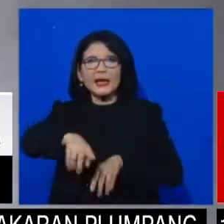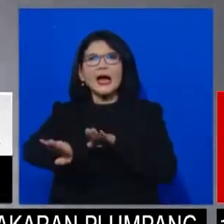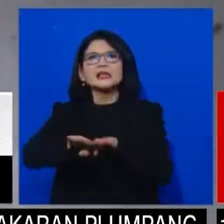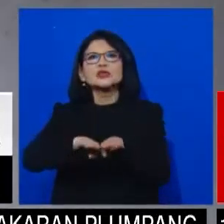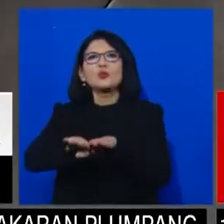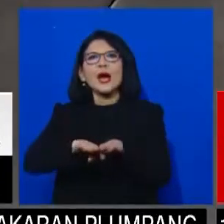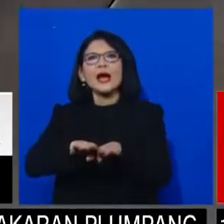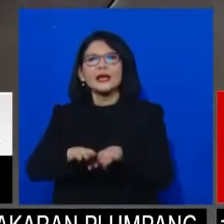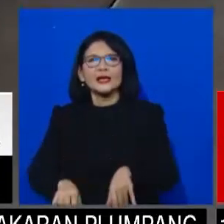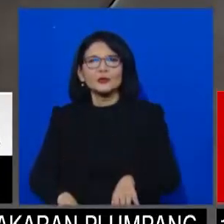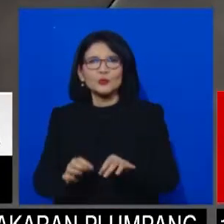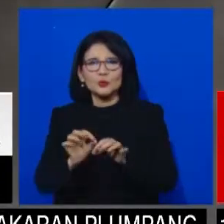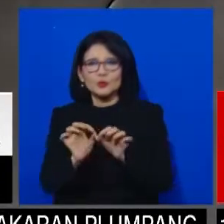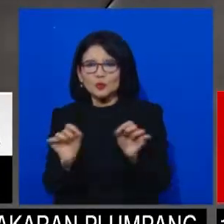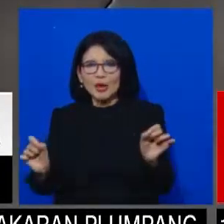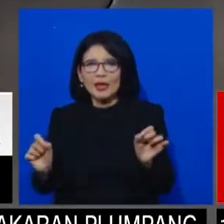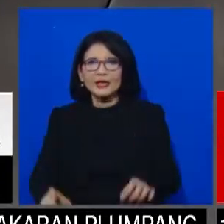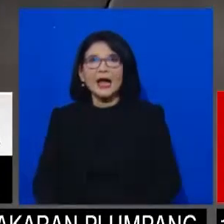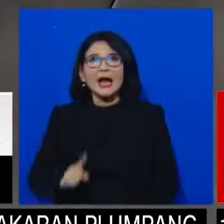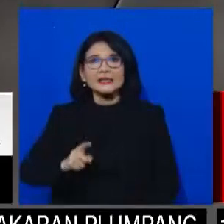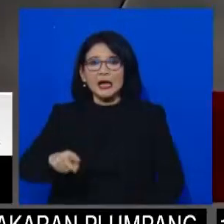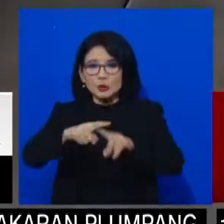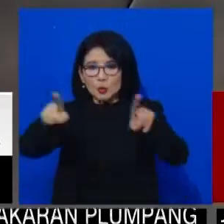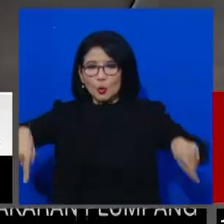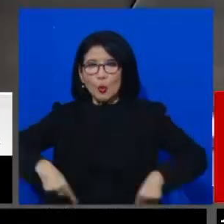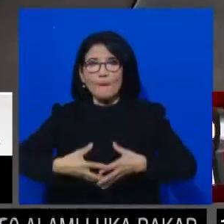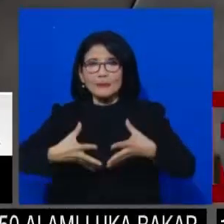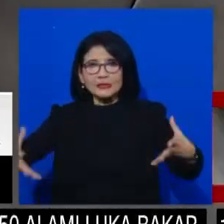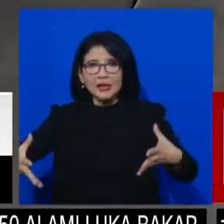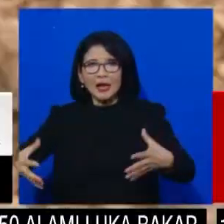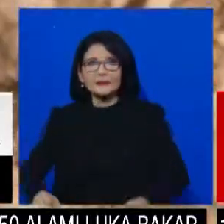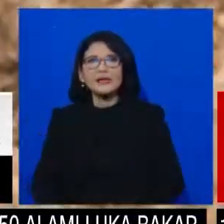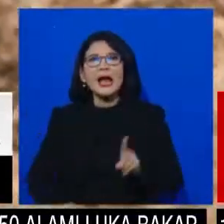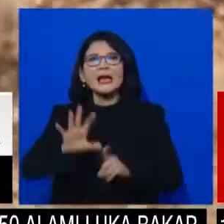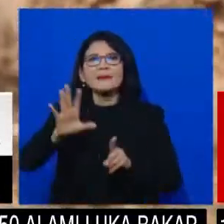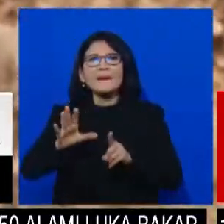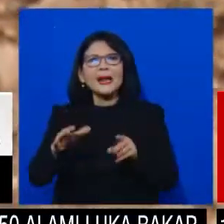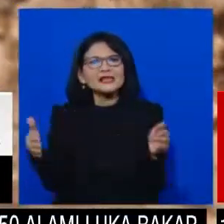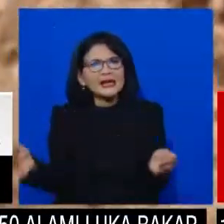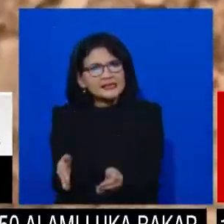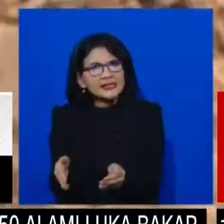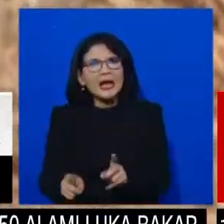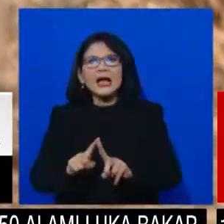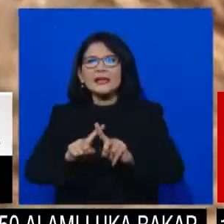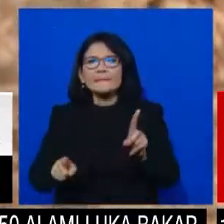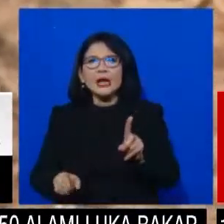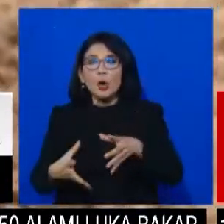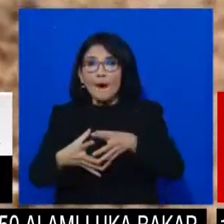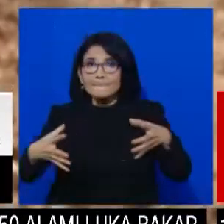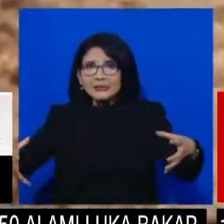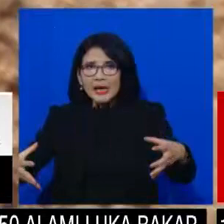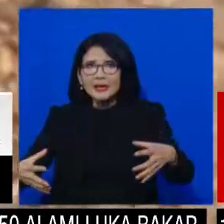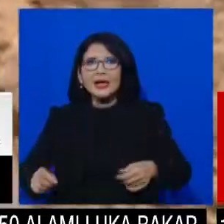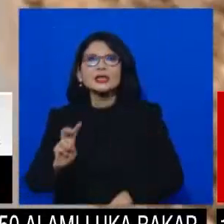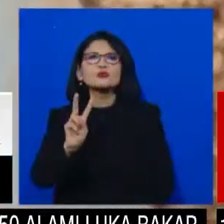dikehendaki. Satu plat baja besar bisa dibuat menjadi 15 wajan berukuran kecil. Tapi kalau yang berukuran besar, hanya 2 saja